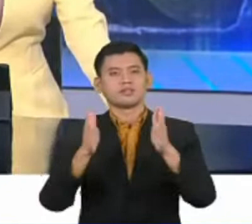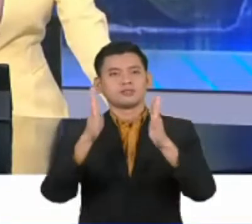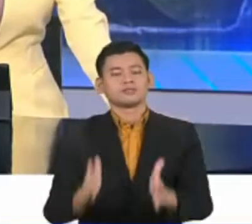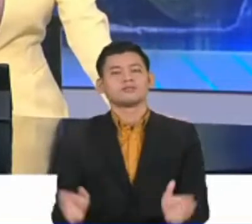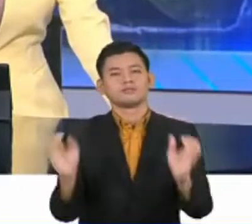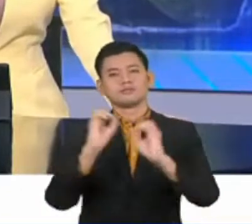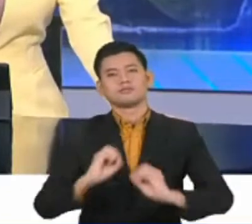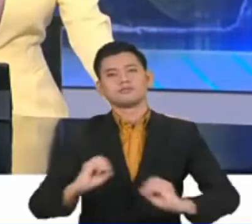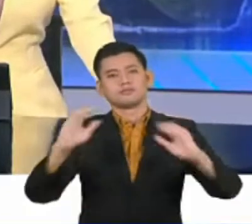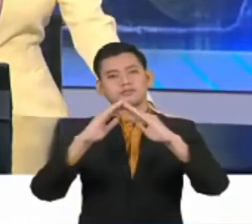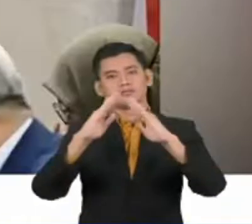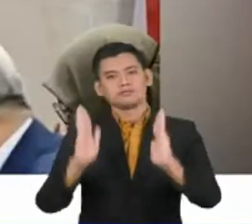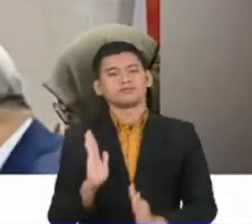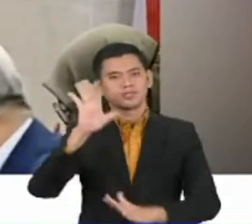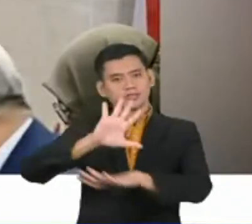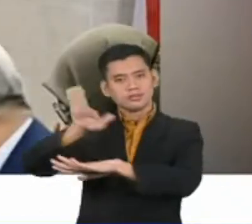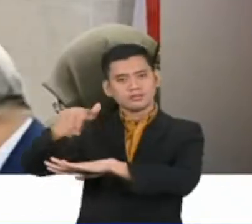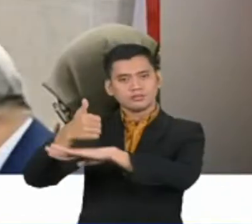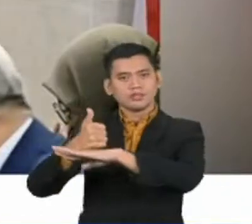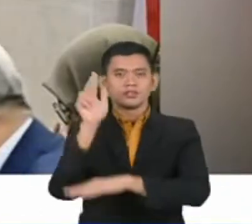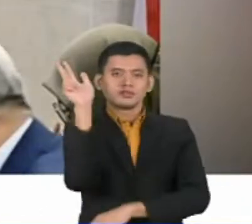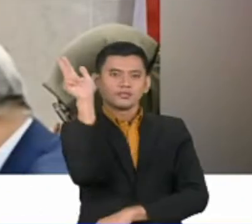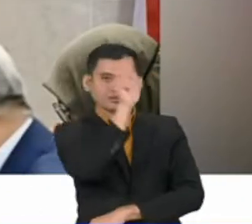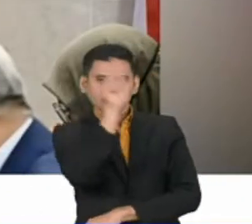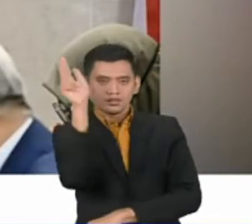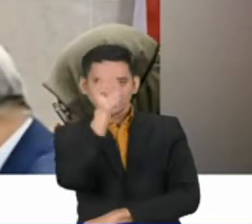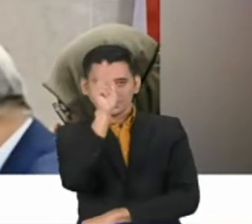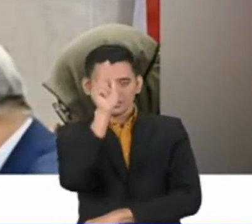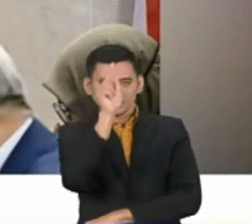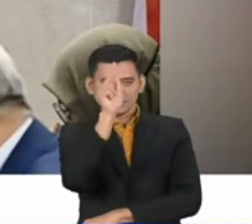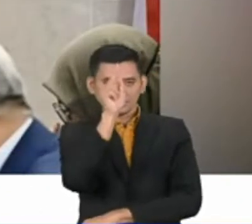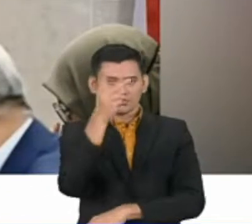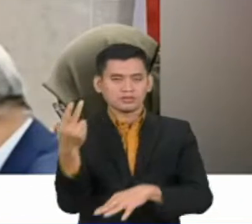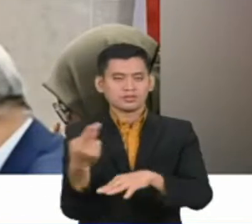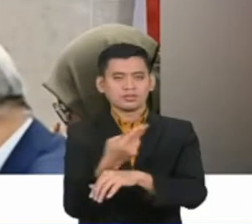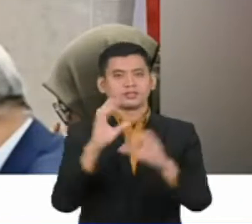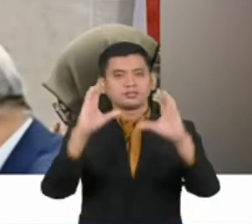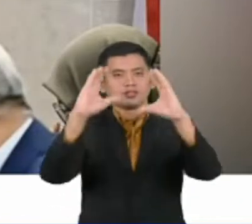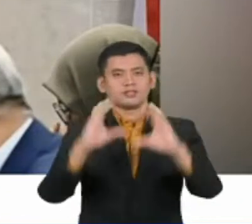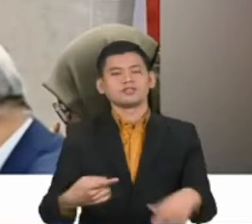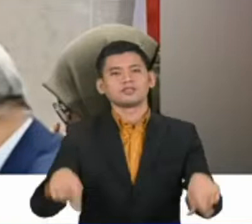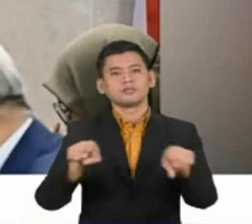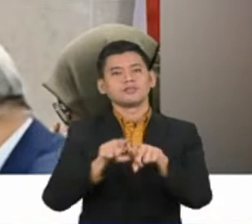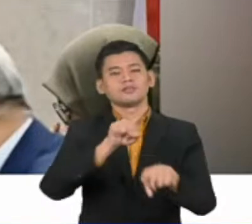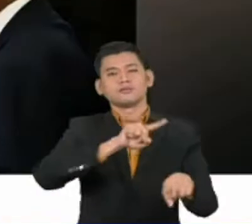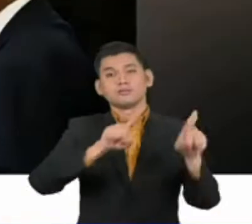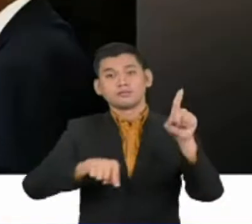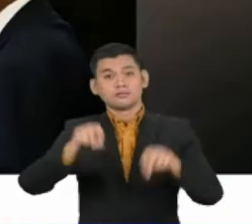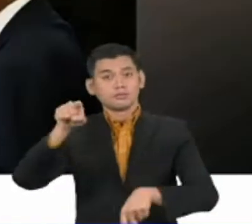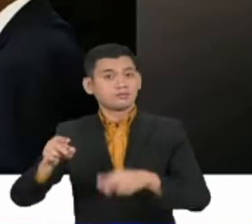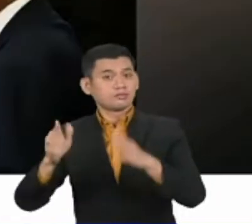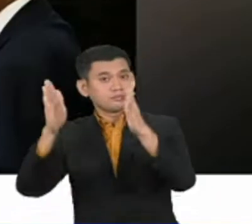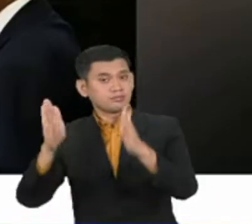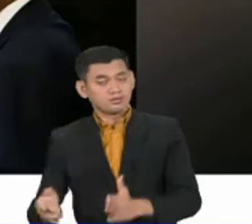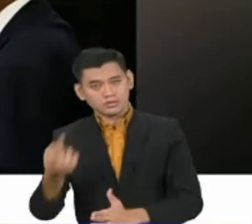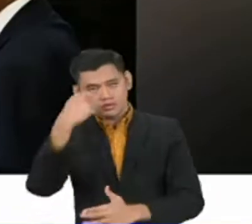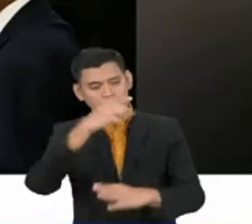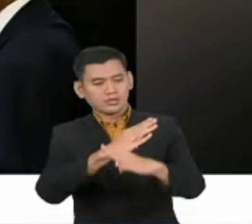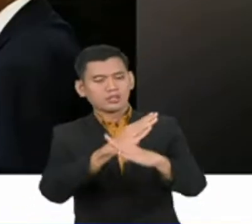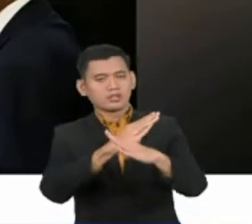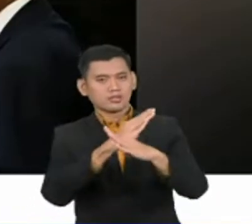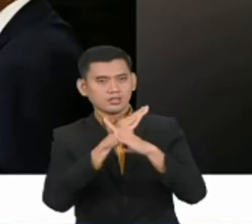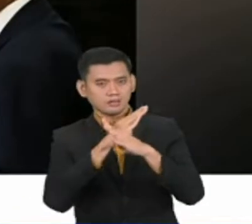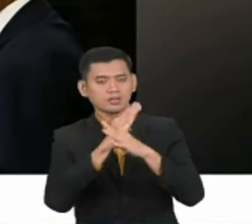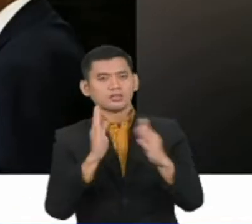diwujudkan. Jelas beliau, kerajaan mengambil pendekatan usaha sama dengan pelbagai pihak bagi menangani isu gelandangan dalam